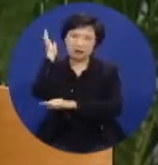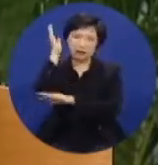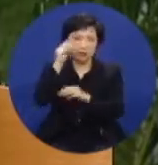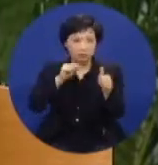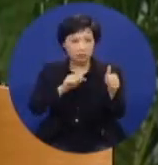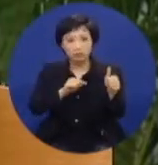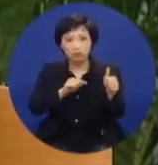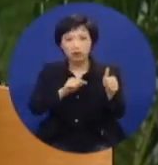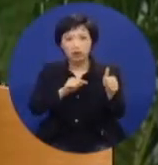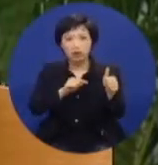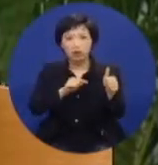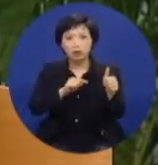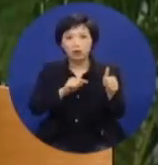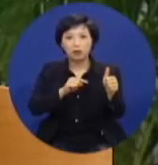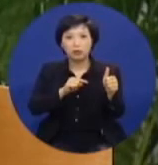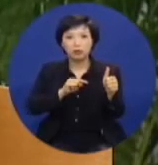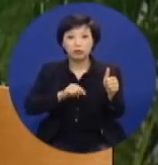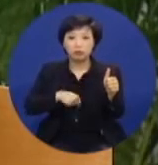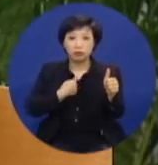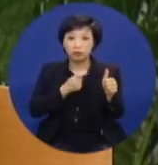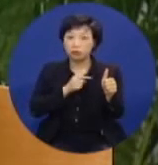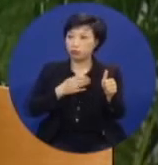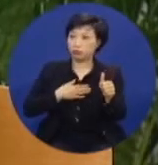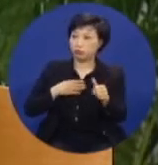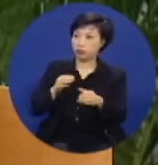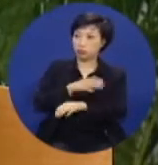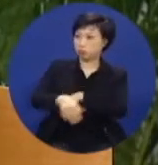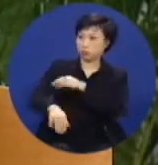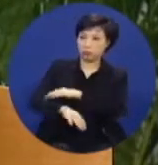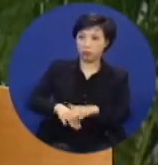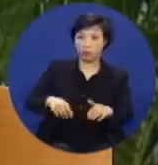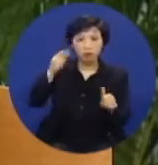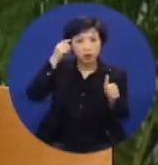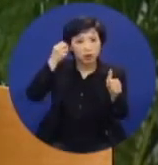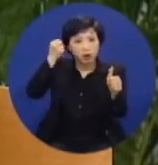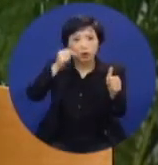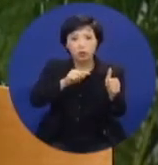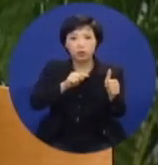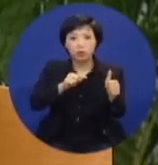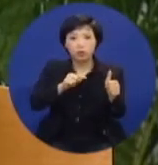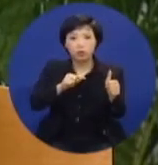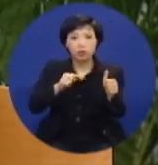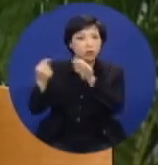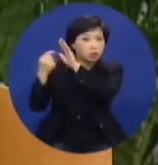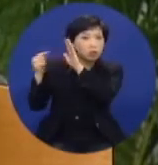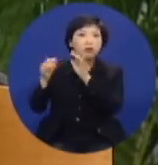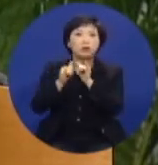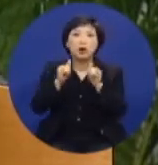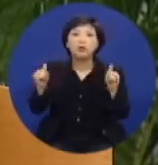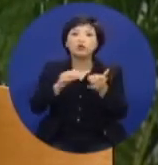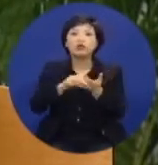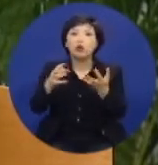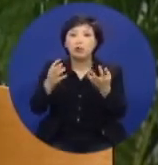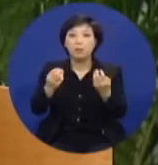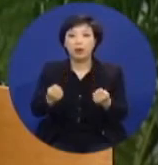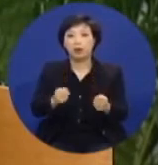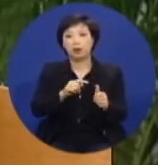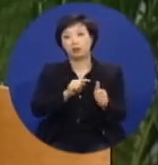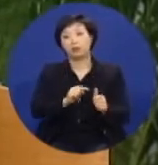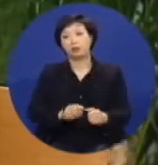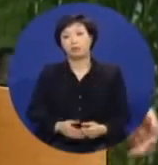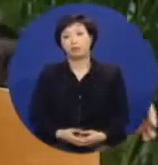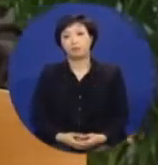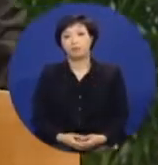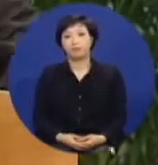그 사람을 자기는 상관 없는 사람으로 주는 사람들이 얼마나 많은지 몰라요